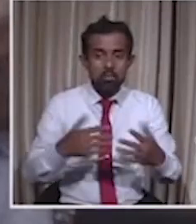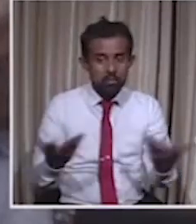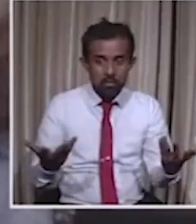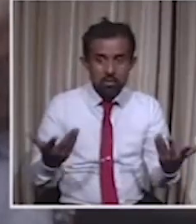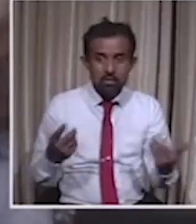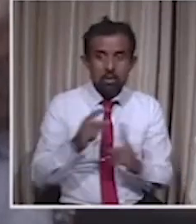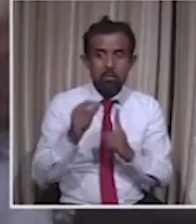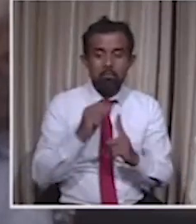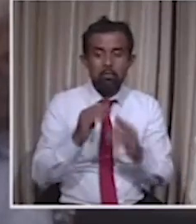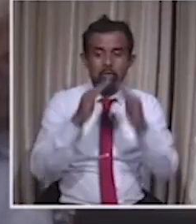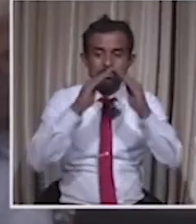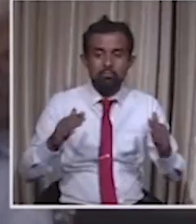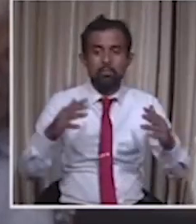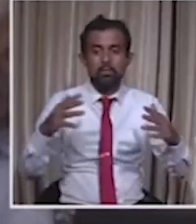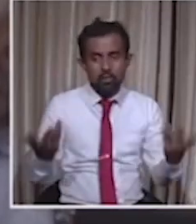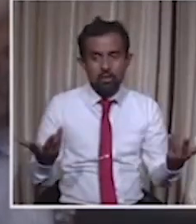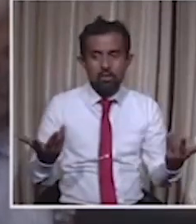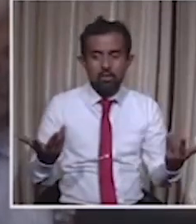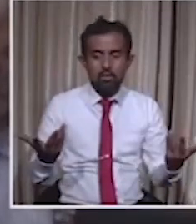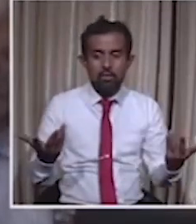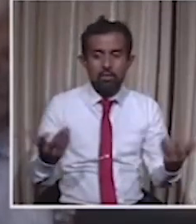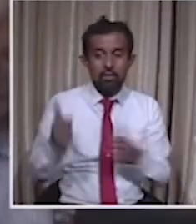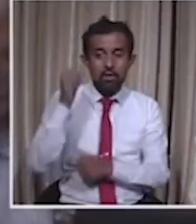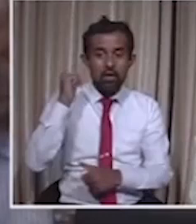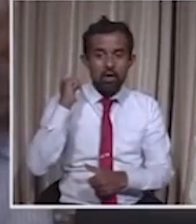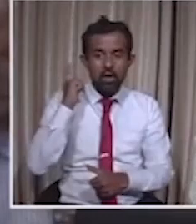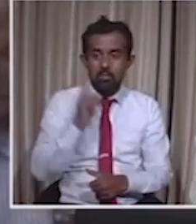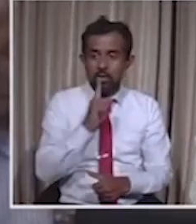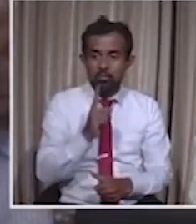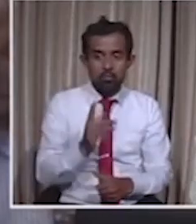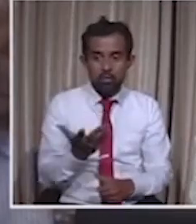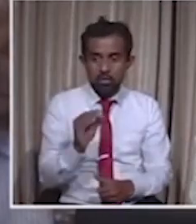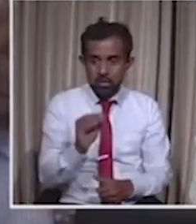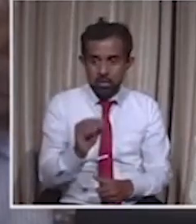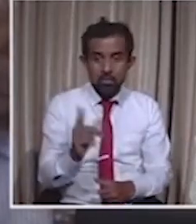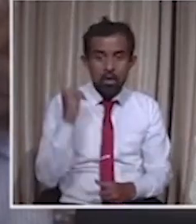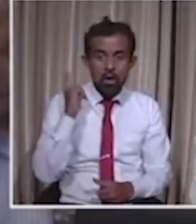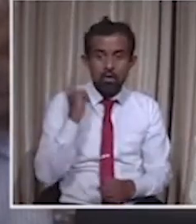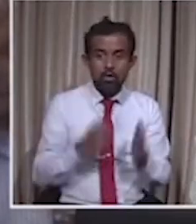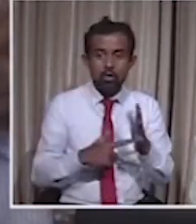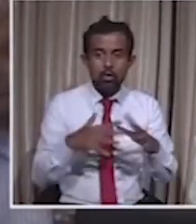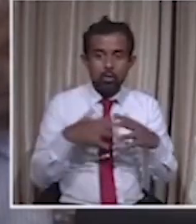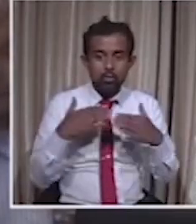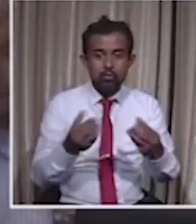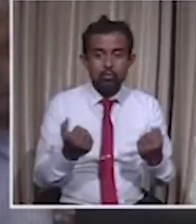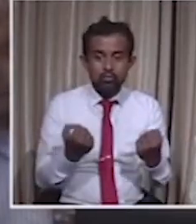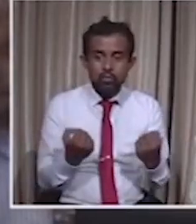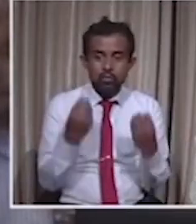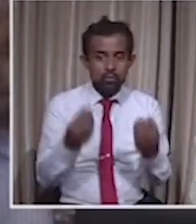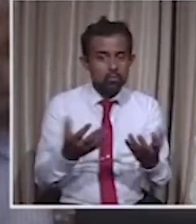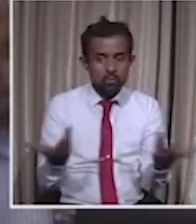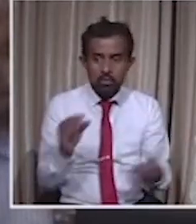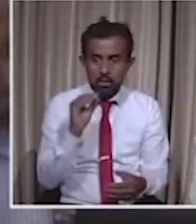මේ පාර්ලිමේන්තු ගොඩනැගිල්ල නැහැ. එදා හමුදාවට ඒ යන්න නොදුන්නනම් ඒ හමුදාවට ඒ නීතිය ක්‍රියාත්මක කරන්න අවශ්‍ය බලය ලබා